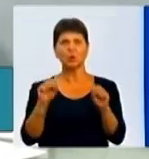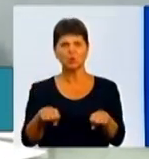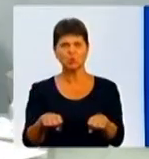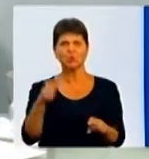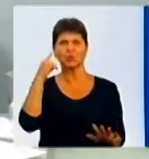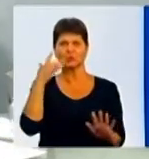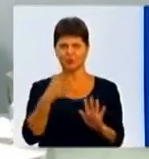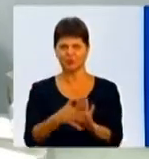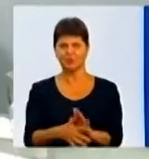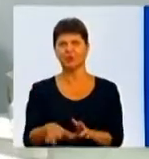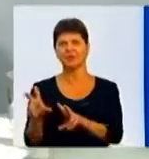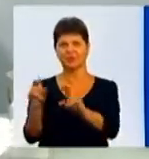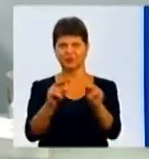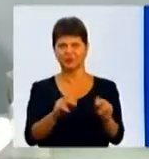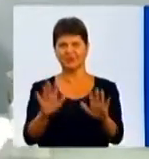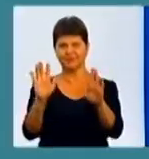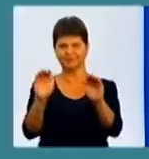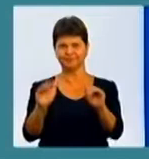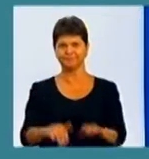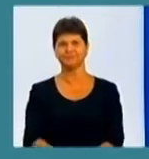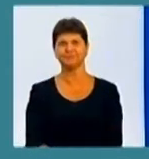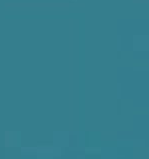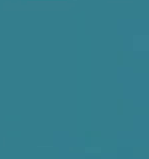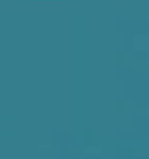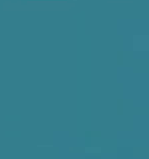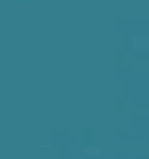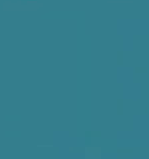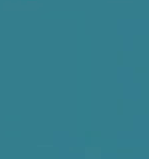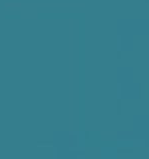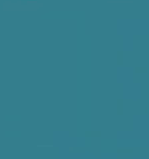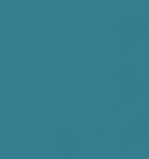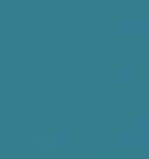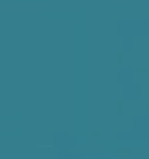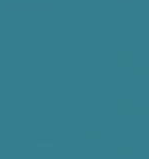і зрозуміло. Щасти вам, до зустрічі. До побачення. До побачення.